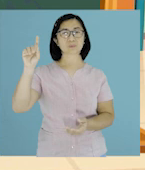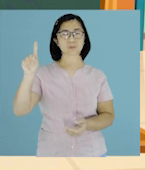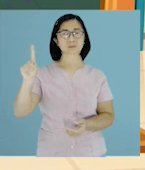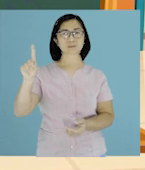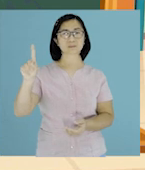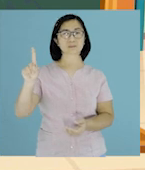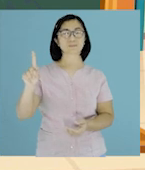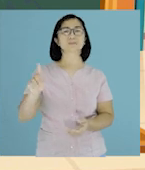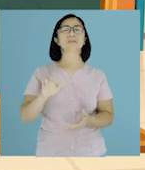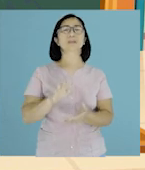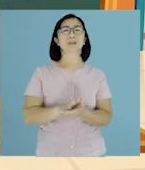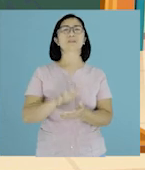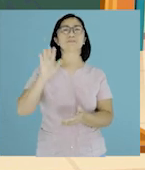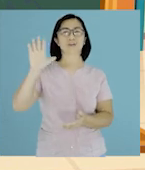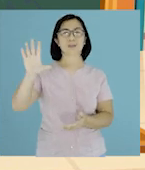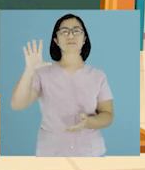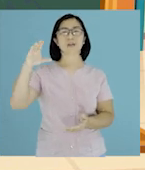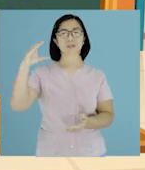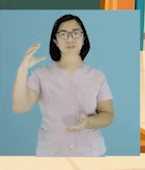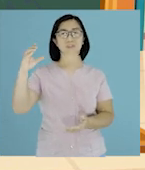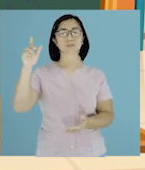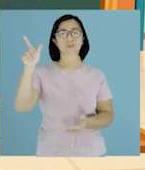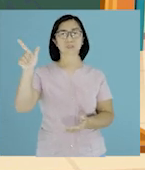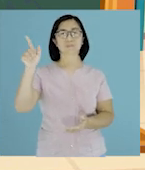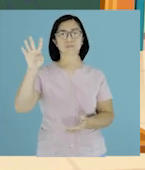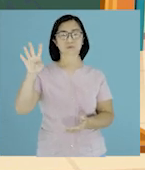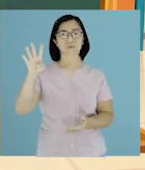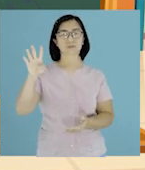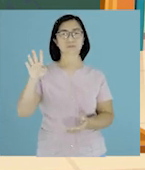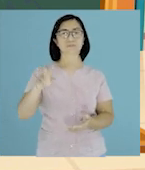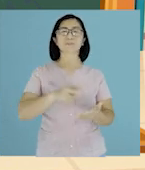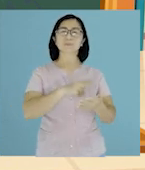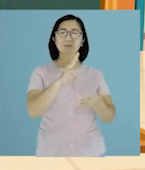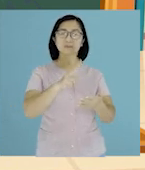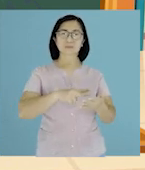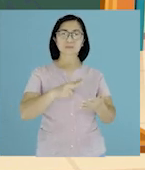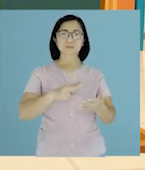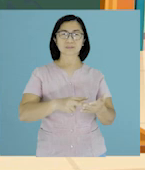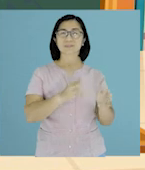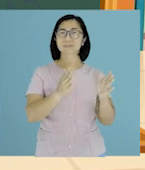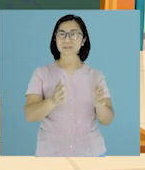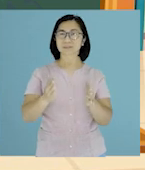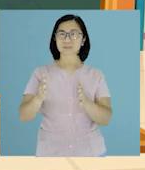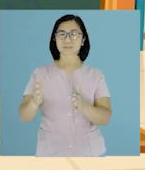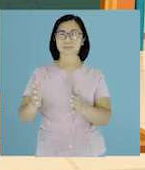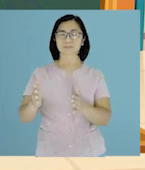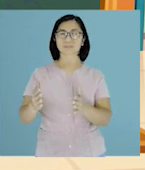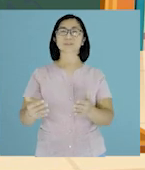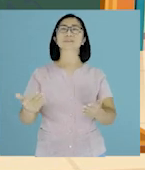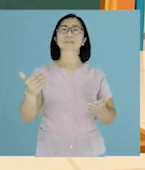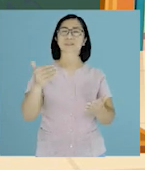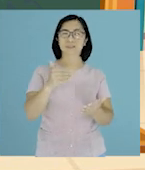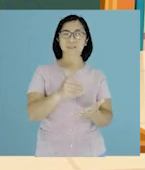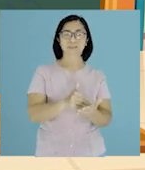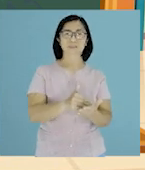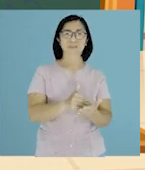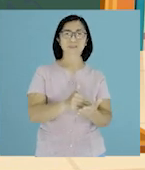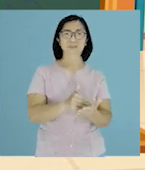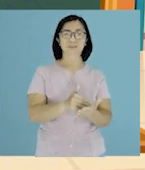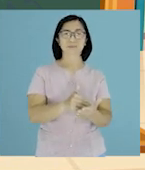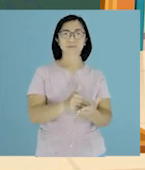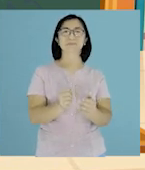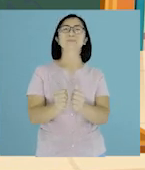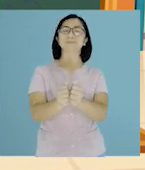701, at 524. Basahin natin ang pagkakasunod-sunod.